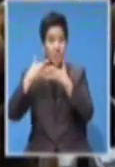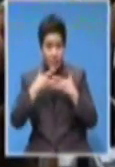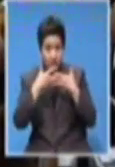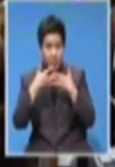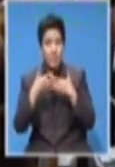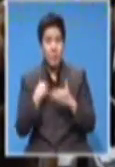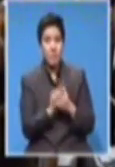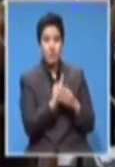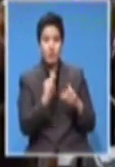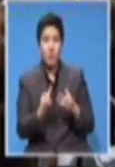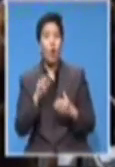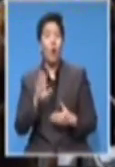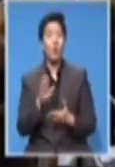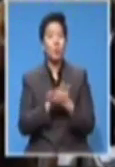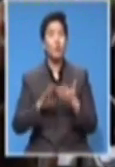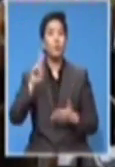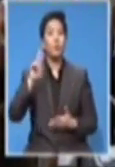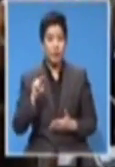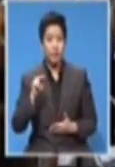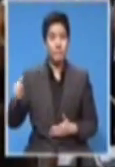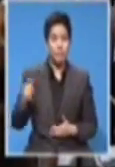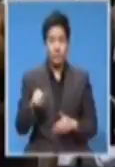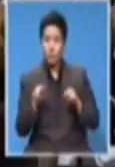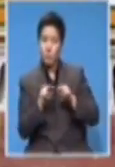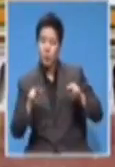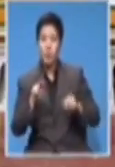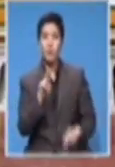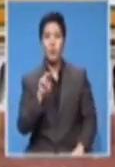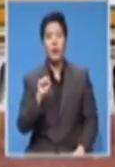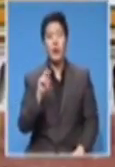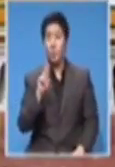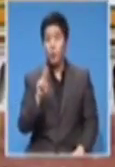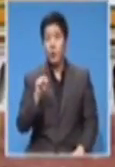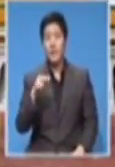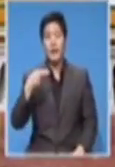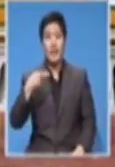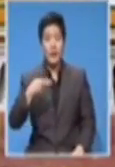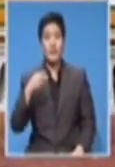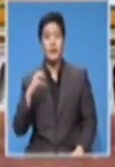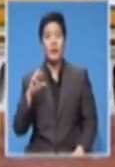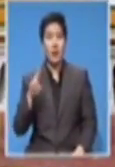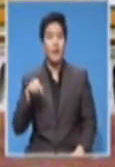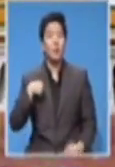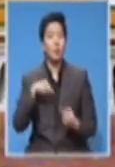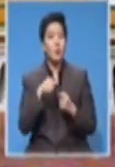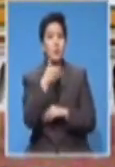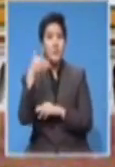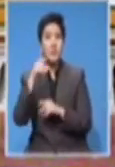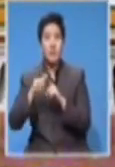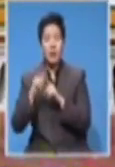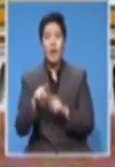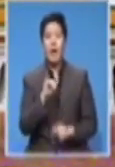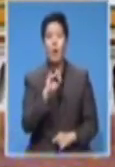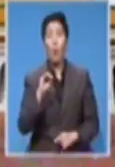ฐและผู้แทนจากสำนักงานข้าหลวงใหญ่ผู้ลี้ภัยแห่งสหประชาชาติ UNHCR นะครับองค์การระหว่างประเทศเพื่อการยกย้ายถิ่นฐาน